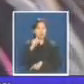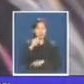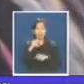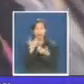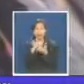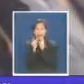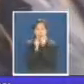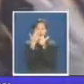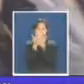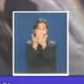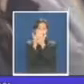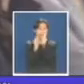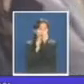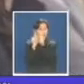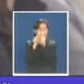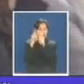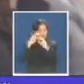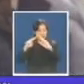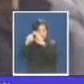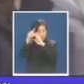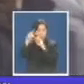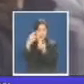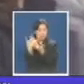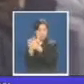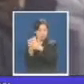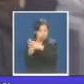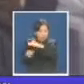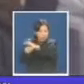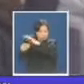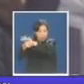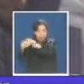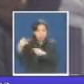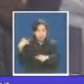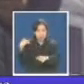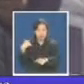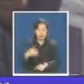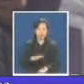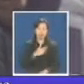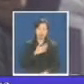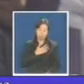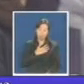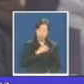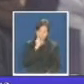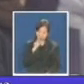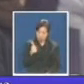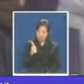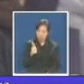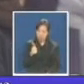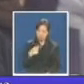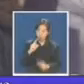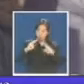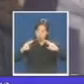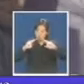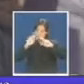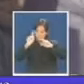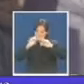นี้ยแล้วมีการทุจริตผมก็บอกว่าช่วยบอกผมหน่อยว่ากระทรวงไหนโคร